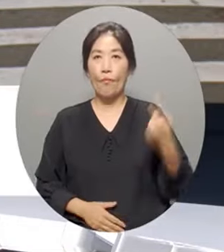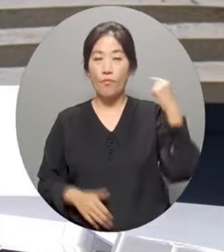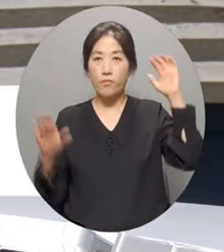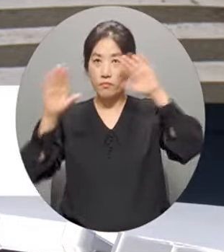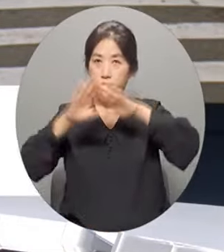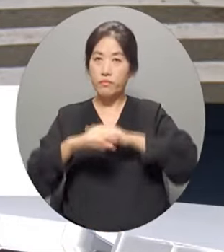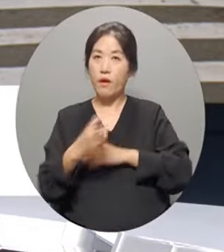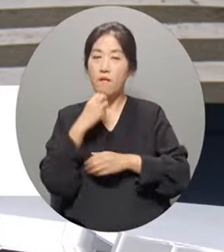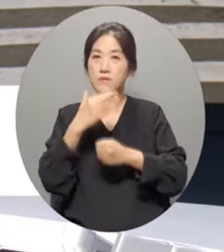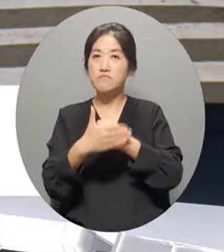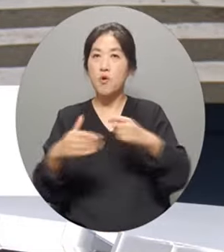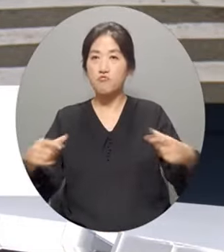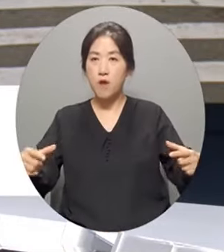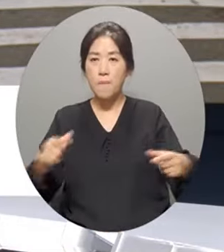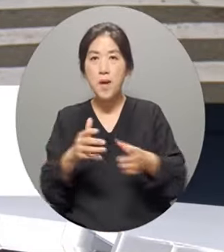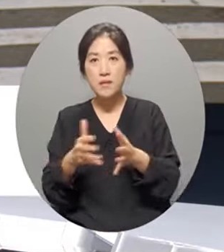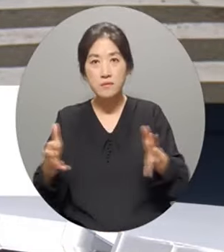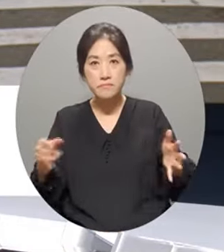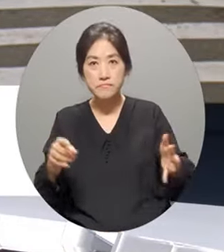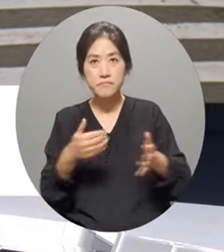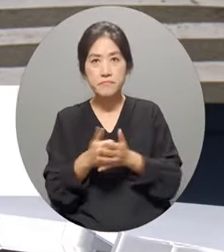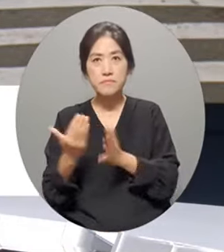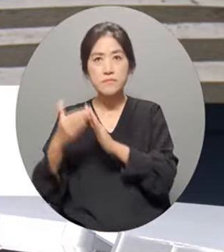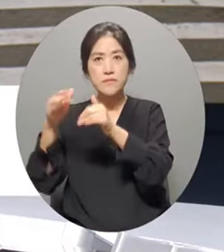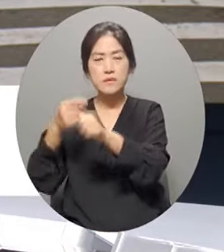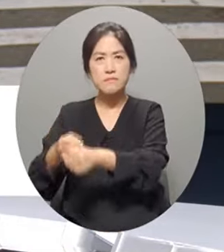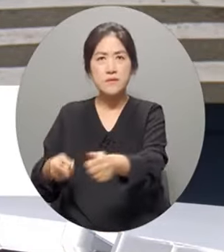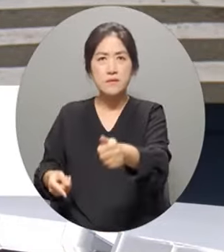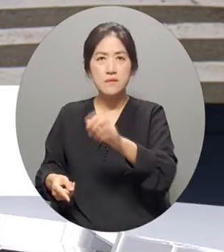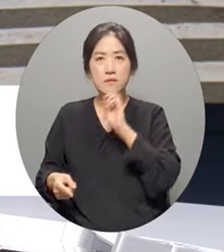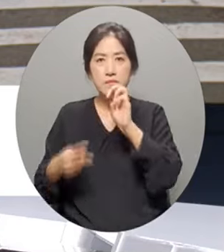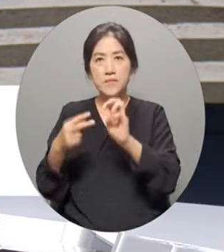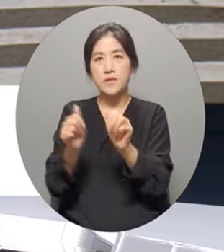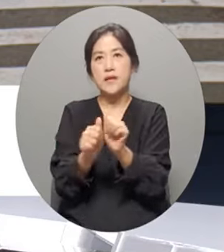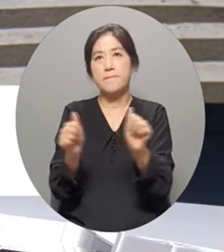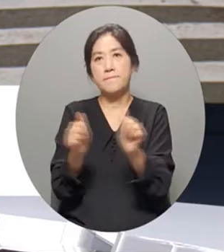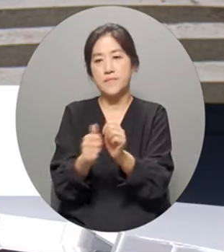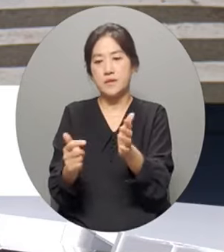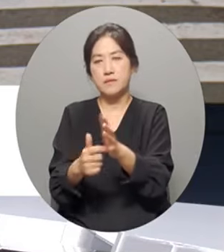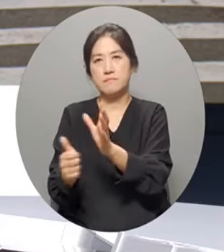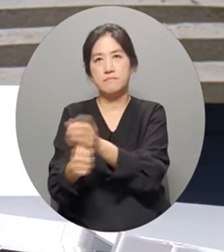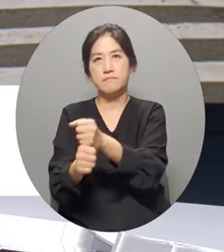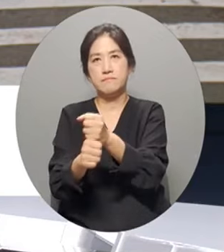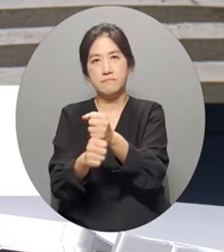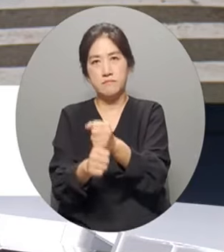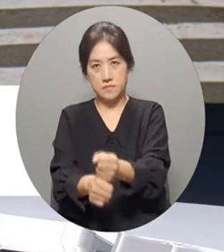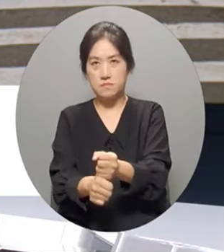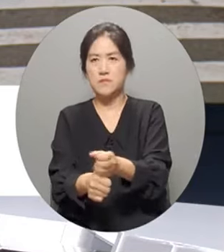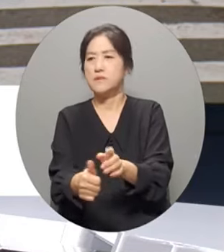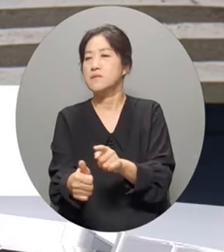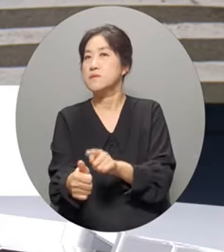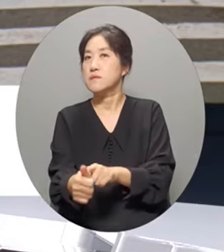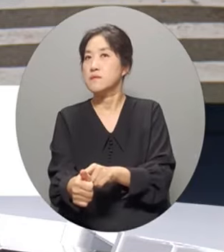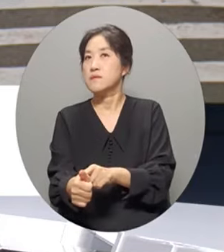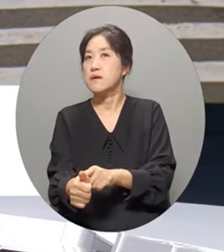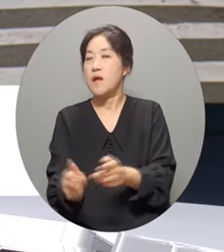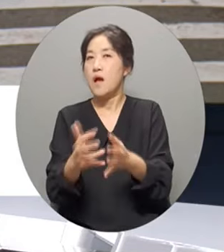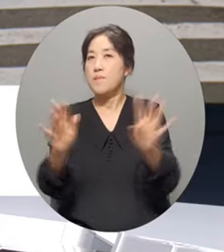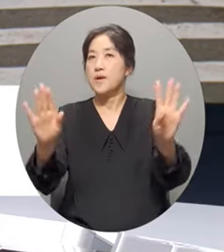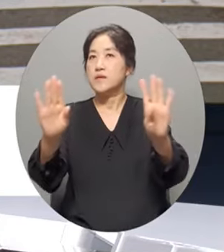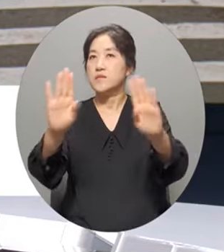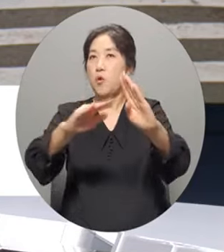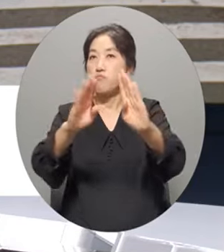어젯밤 서울 은평구의 한 아파트에서 이웃 주민을 살해한 30대 남성이 긴급 체포됐습니다. 이 남성은 아파트